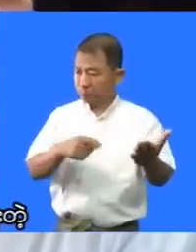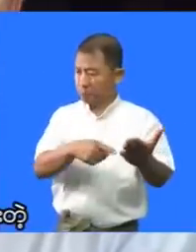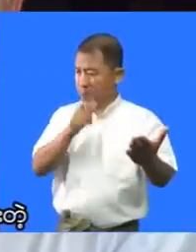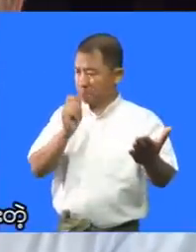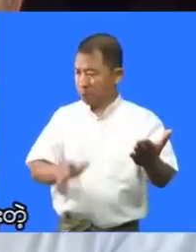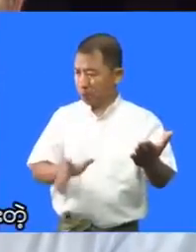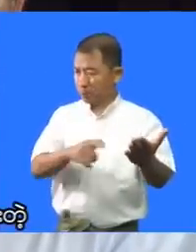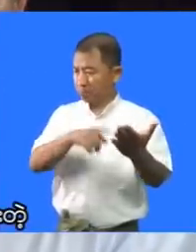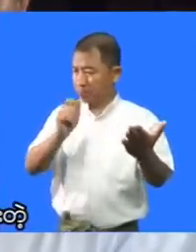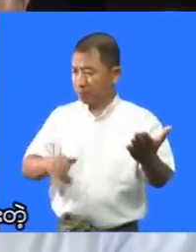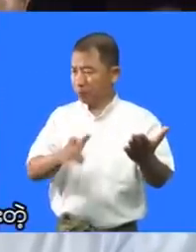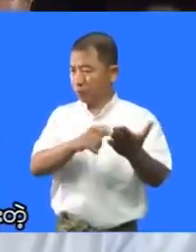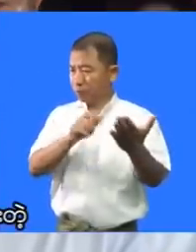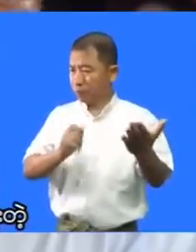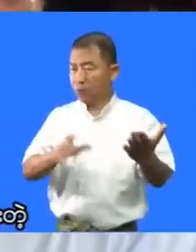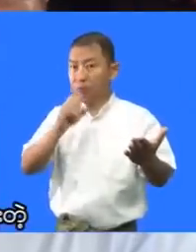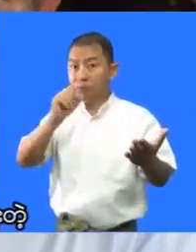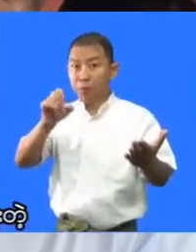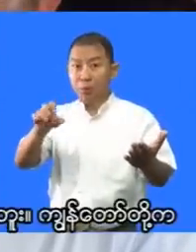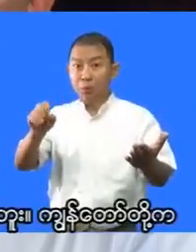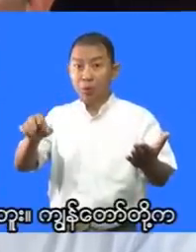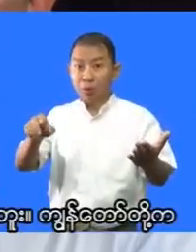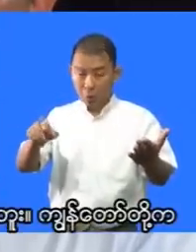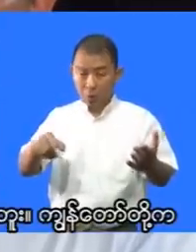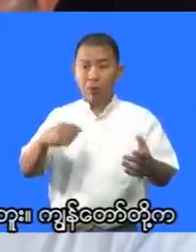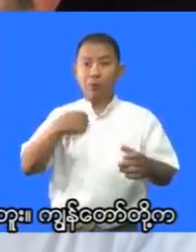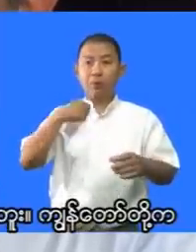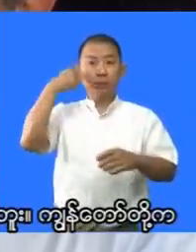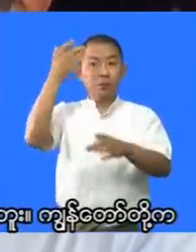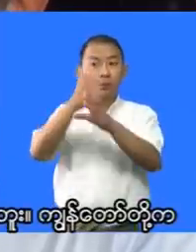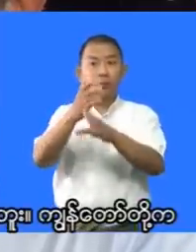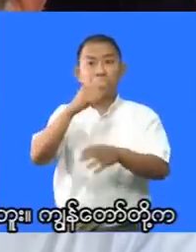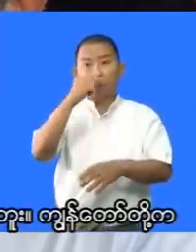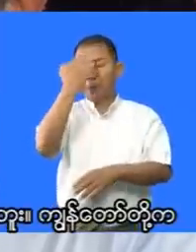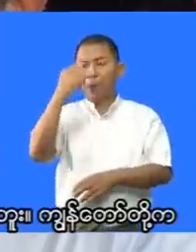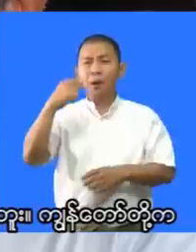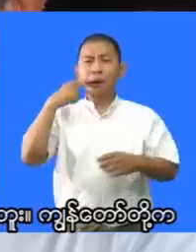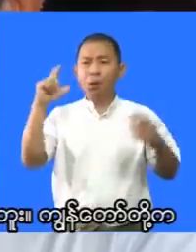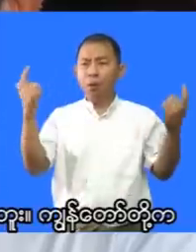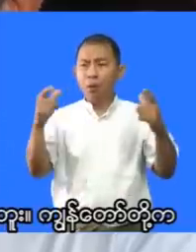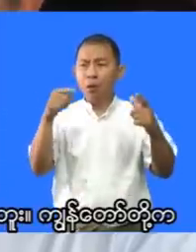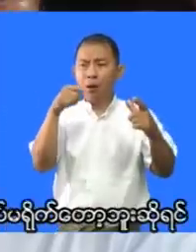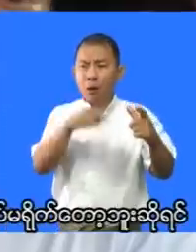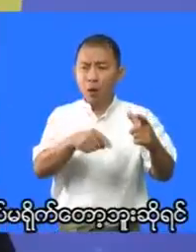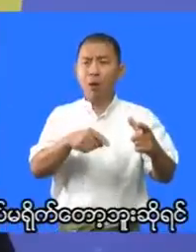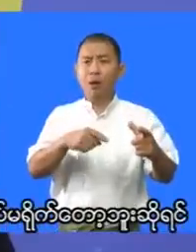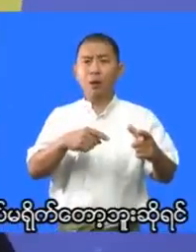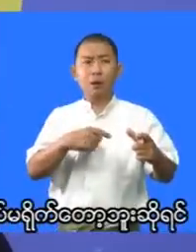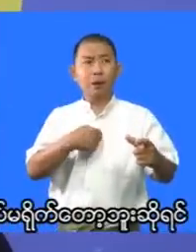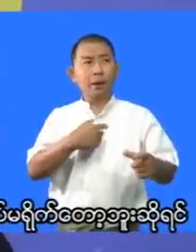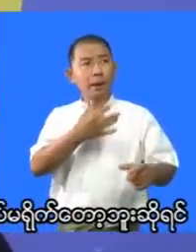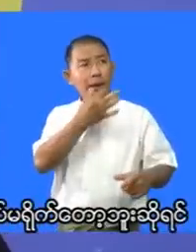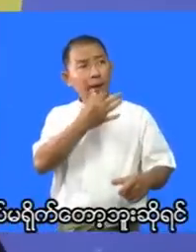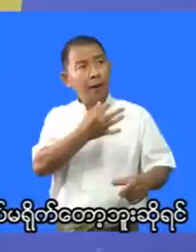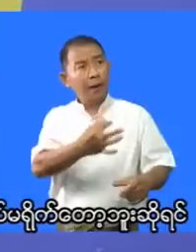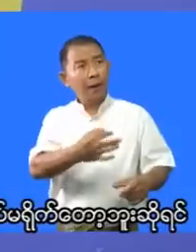က်မှာလည်းဘာဖြစ်နေလဲဆိုတဲ့ခါကျတော့တေယုတ်ဆောင်နဲတဲ့အတွက်ကျွန်တော်တို့ကသူတို့ပြင်းပြင်းထန်ထန်ကျွန်တော်တို့ action ယူလို့မရဘူ း ကျွန်တော်တို့ကစာချုပ်ချုပ်မယ်မ